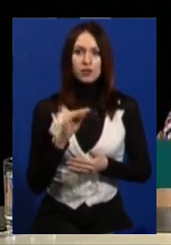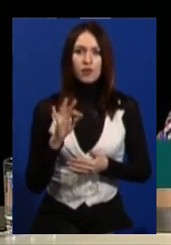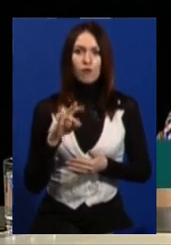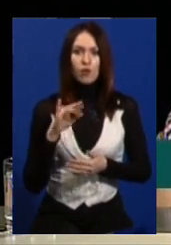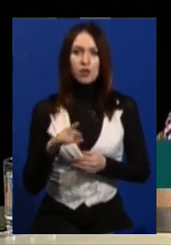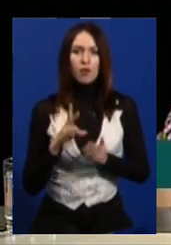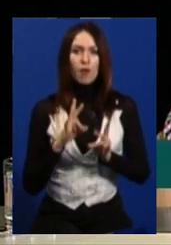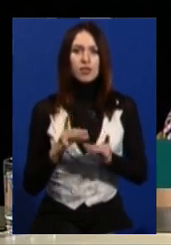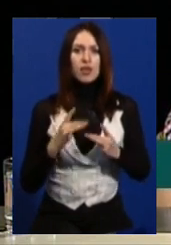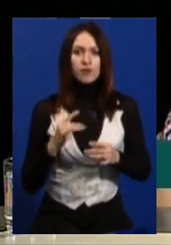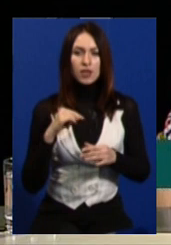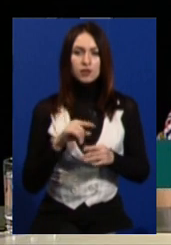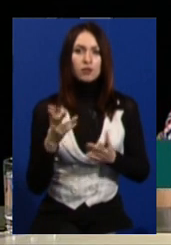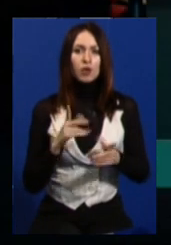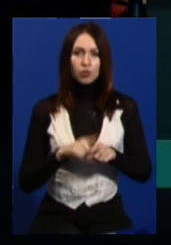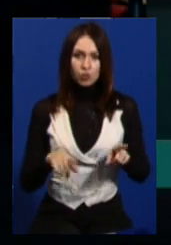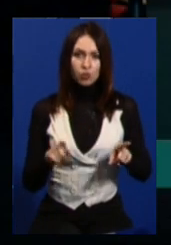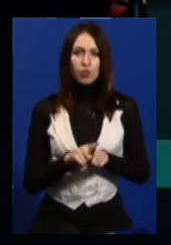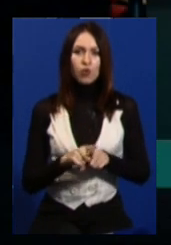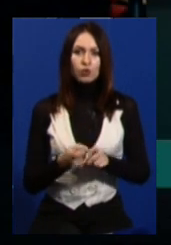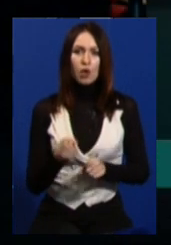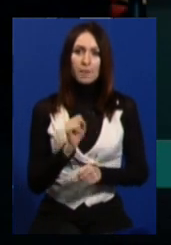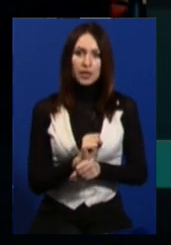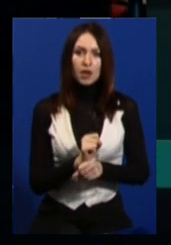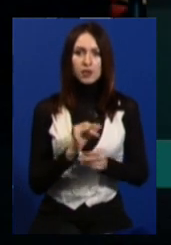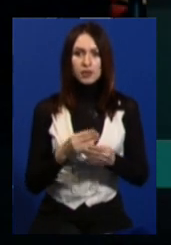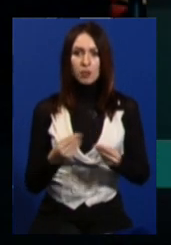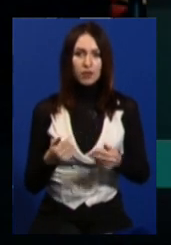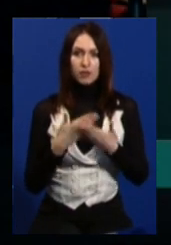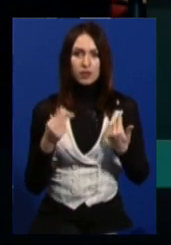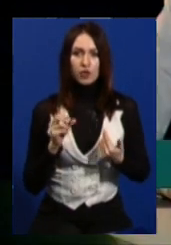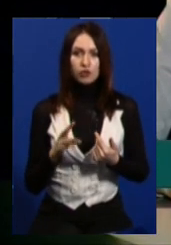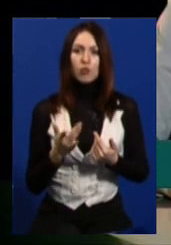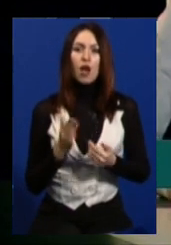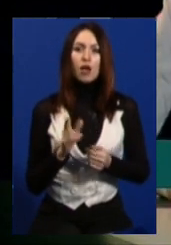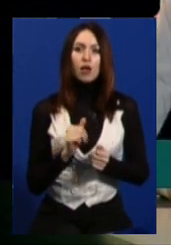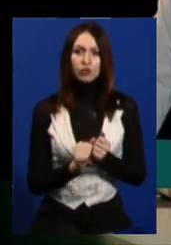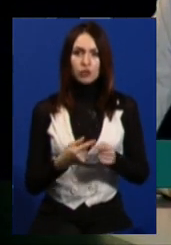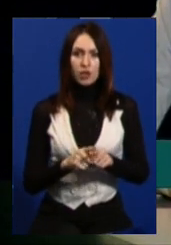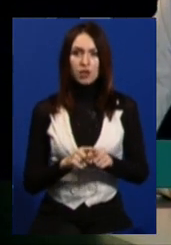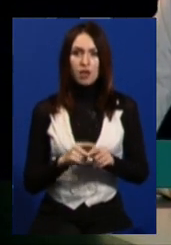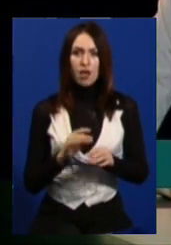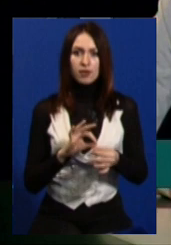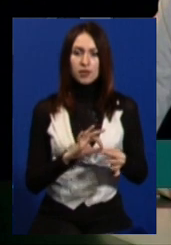системы, которые тоже особо прекратить и предотвратить нечем. А насколько часто такие ускладывания